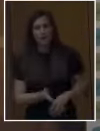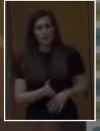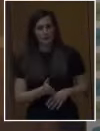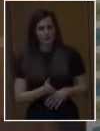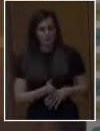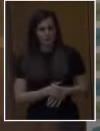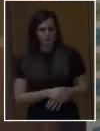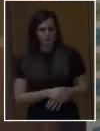σε μια τάξη.